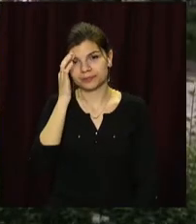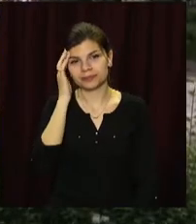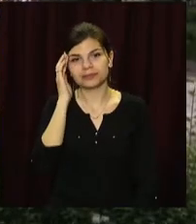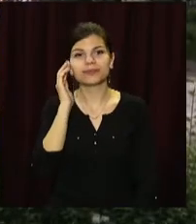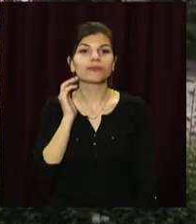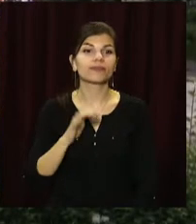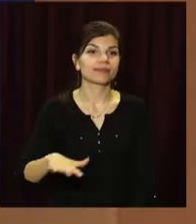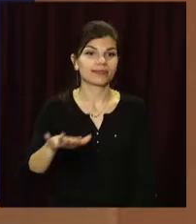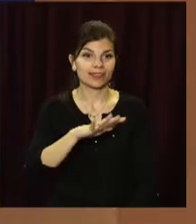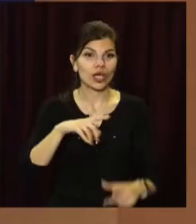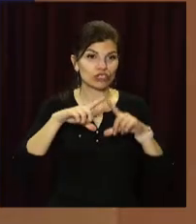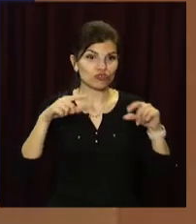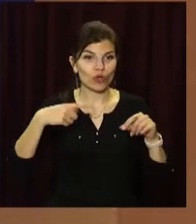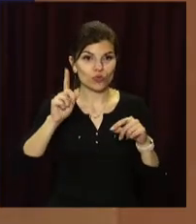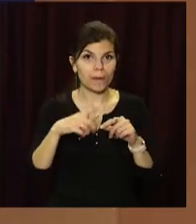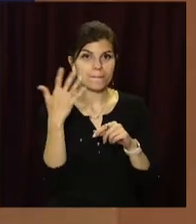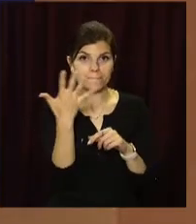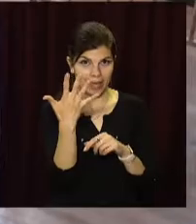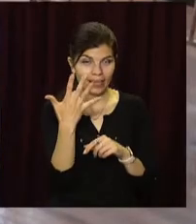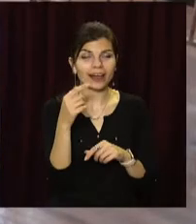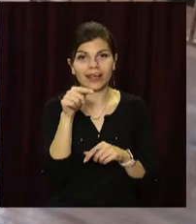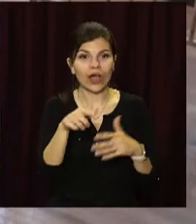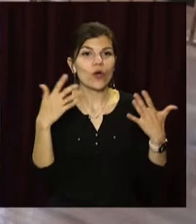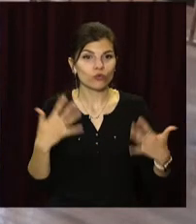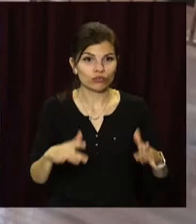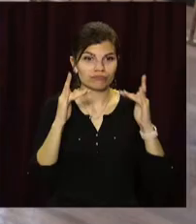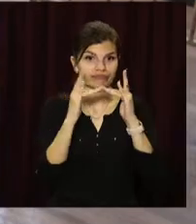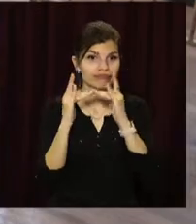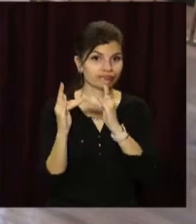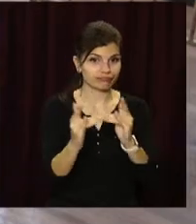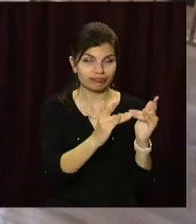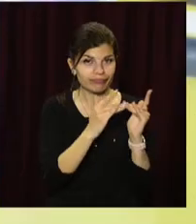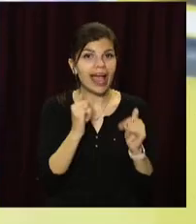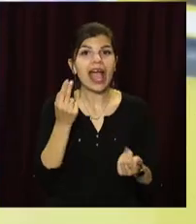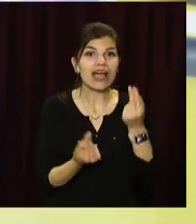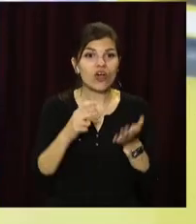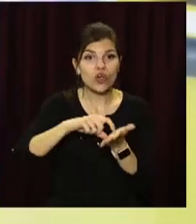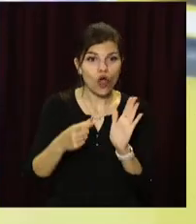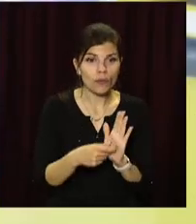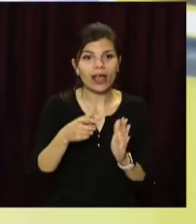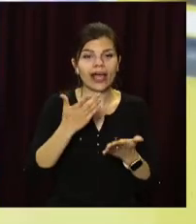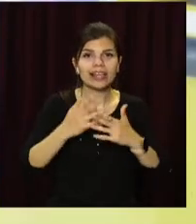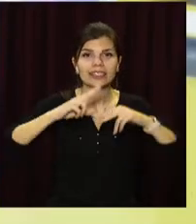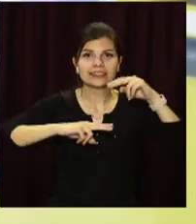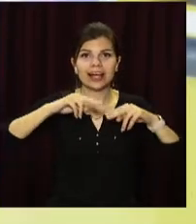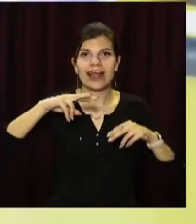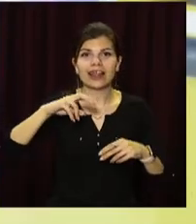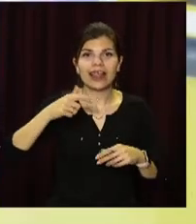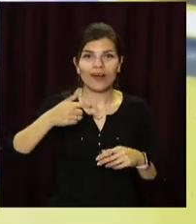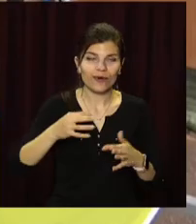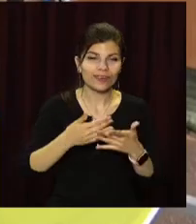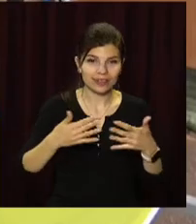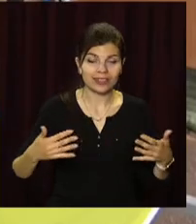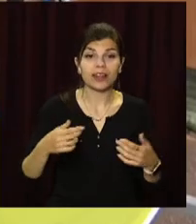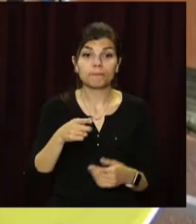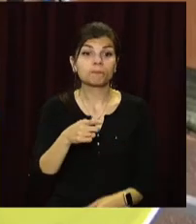У просторих кабінетах школи номер 5 Кам'янського вже розмістили ліжка, а ігрову кімнату забезпечили конструкторами та наборами для творчості.